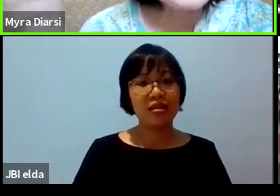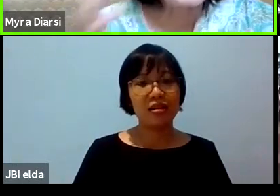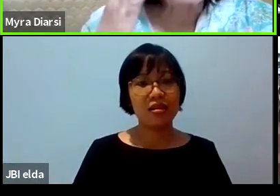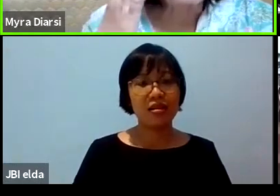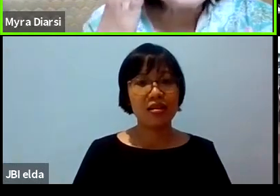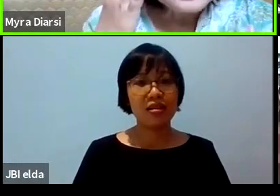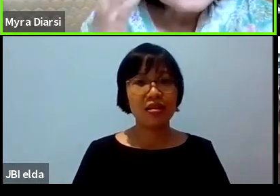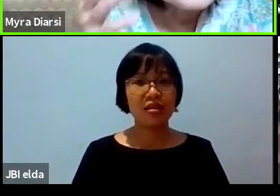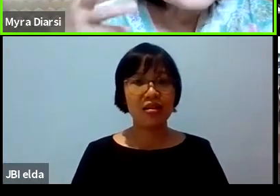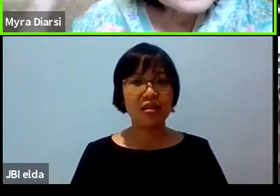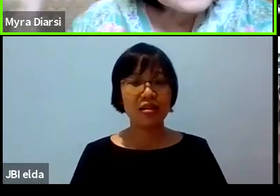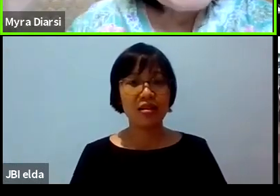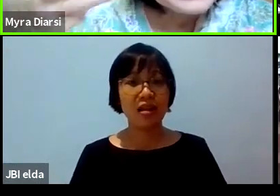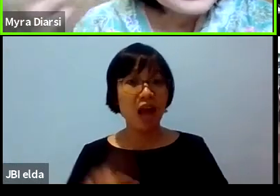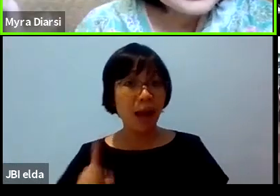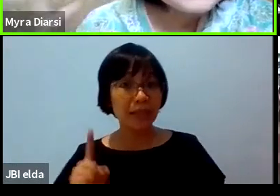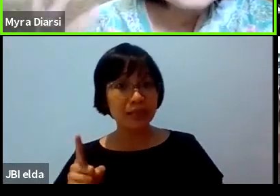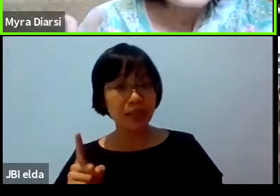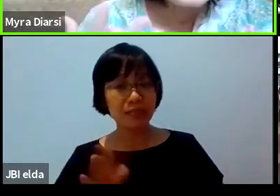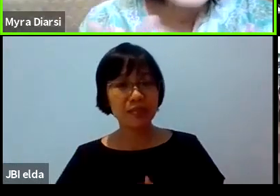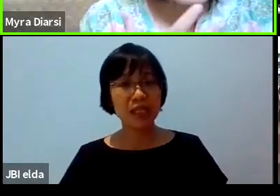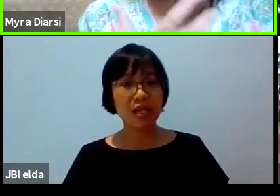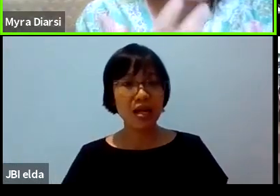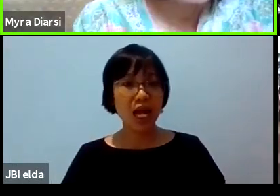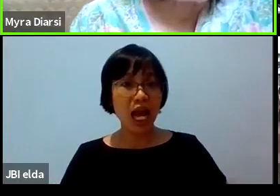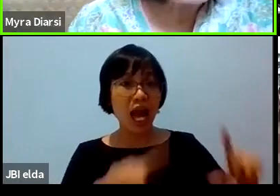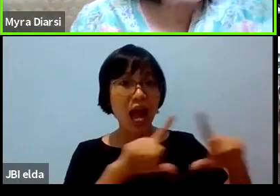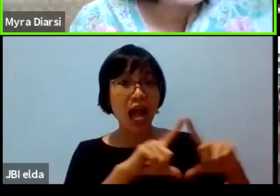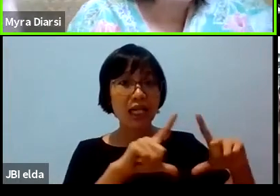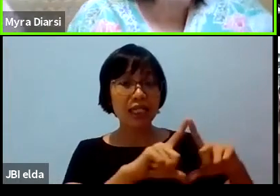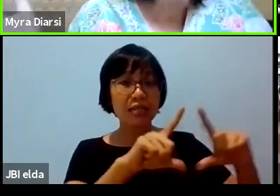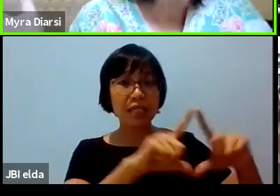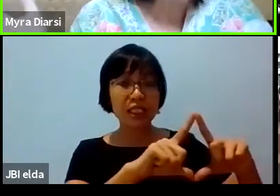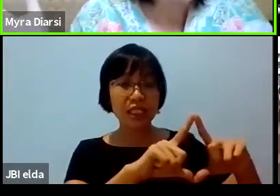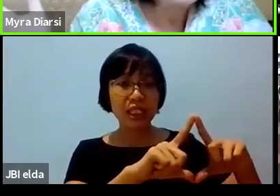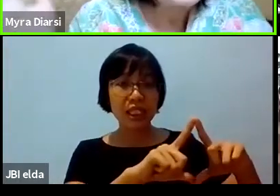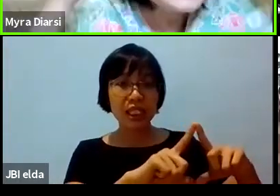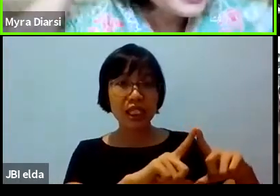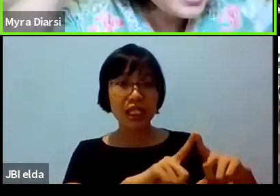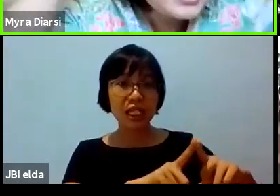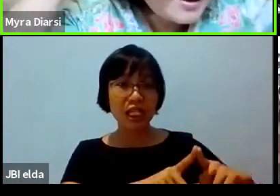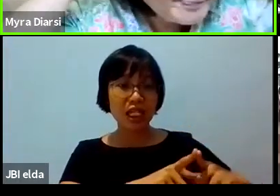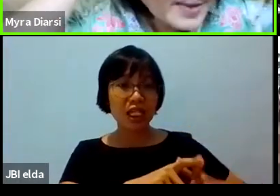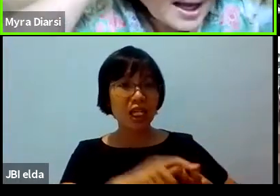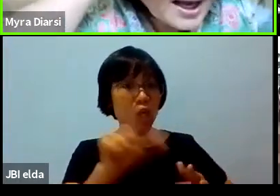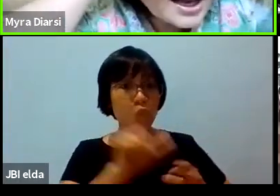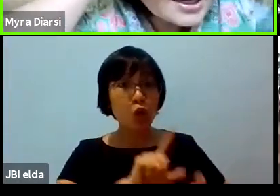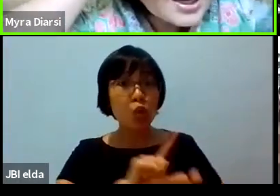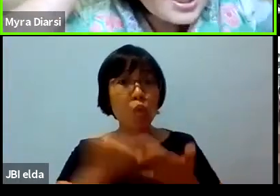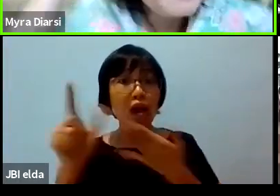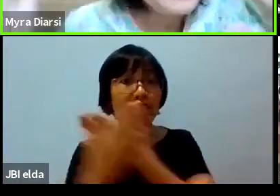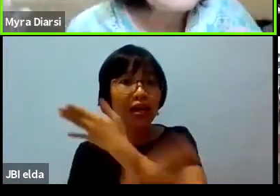di luar itu secara pikiran dan secara statement juga jauh lebih mandiri,